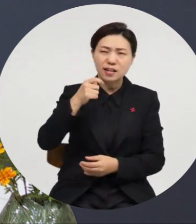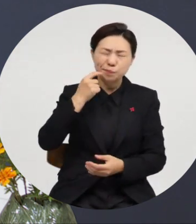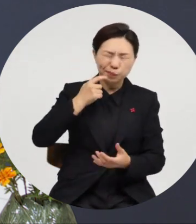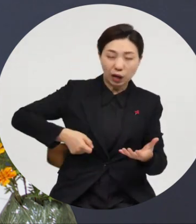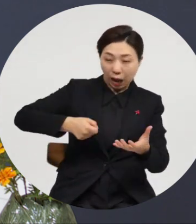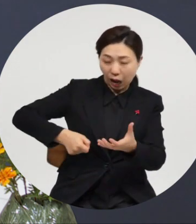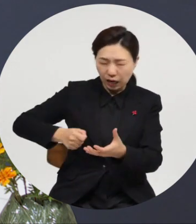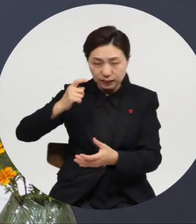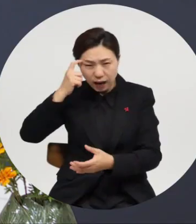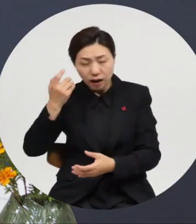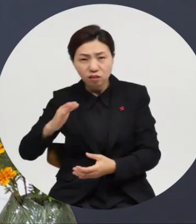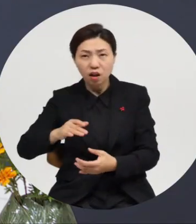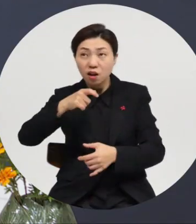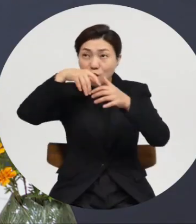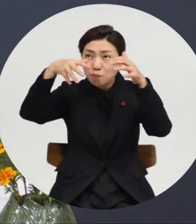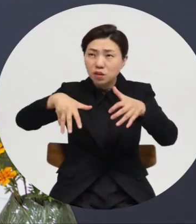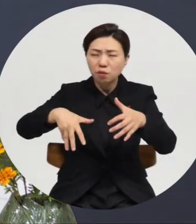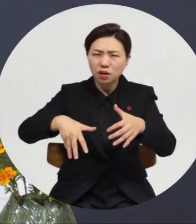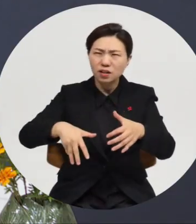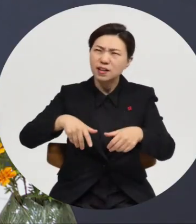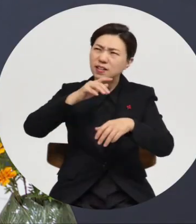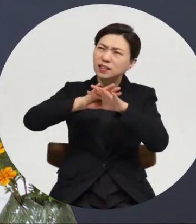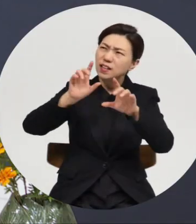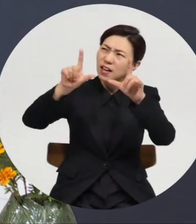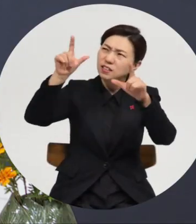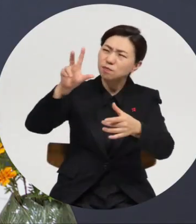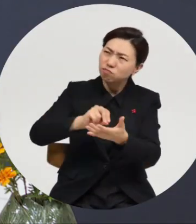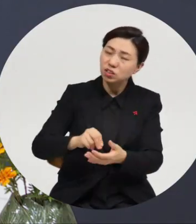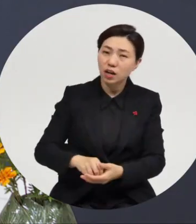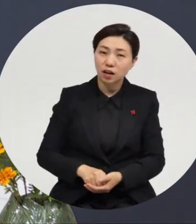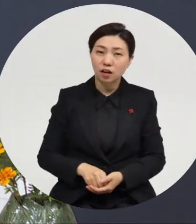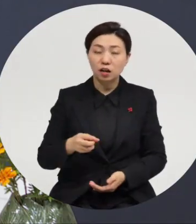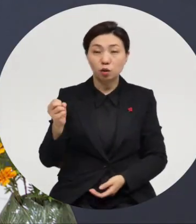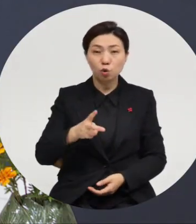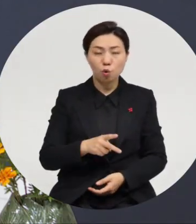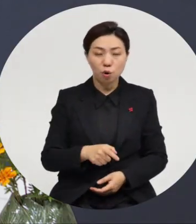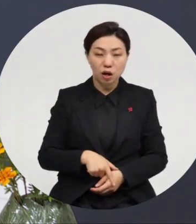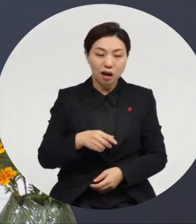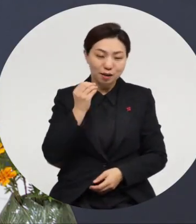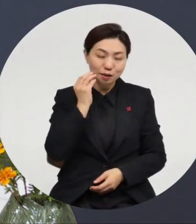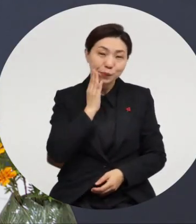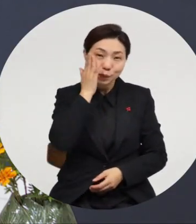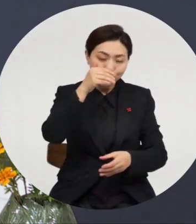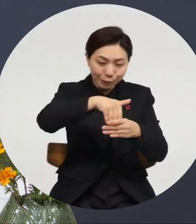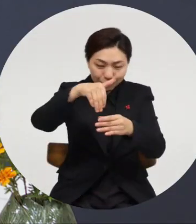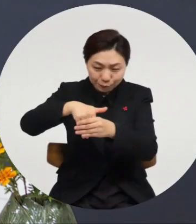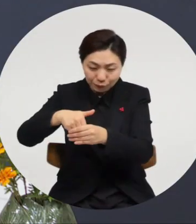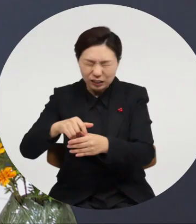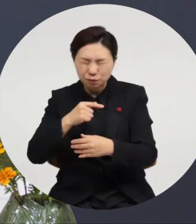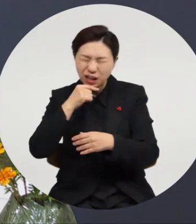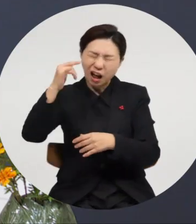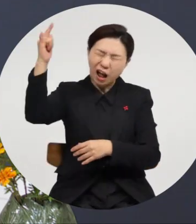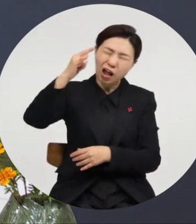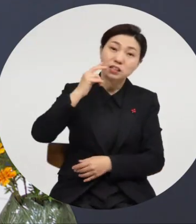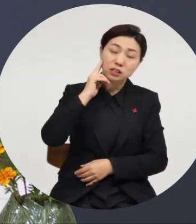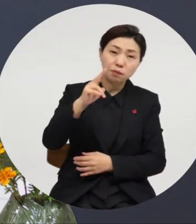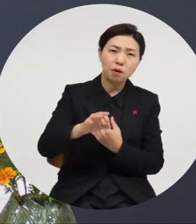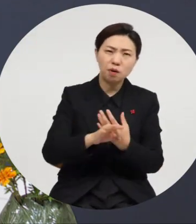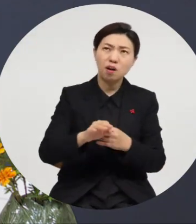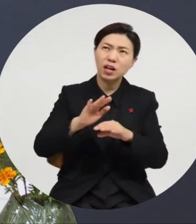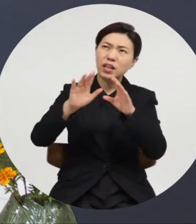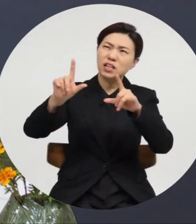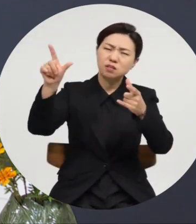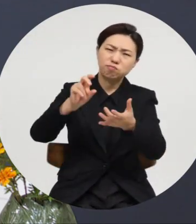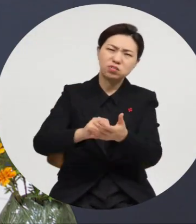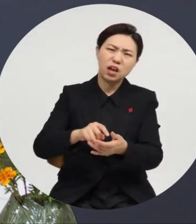하게 되고, 뭐 모종 내야지 하는데 해가 쨍쨍 나게 되면 또 날씨 탓을 하게 된다. 많은